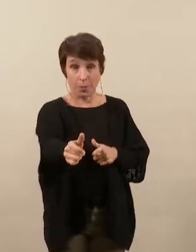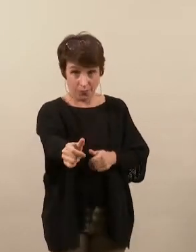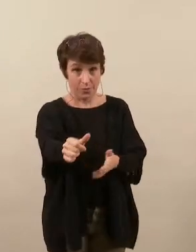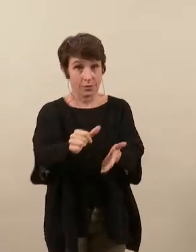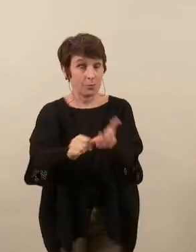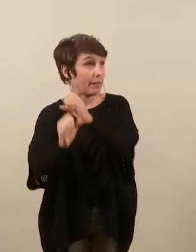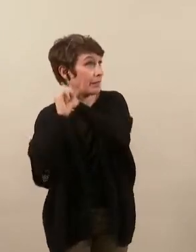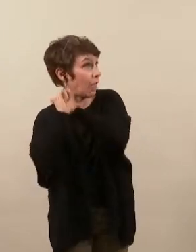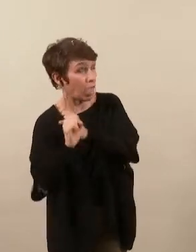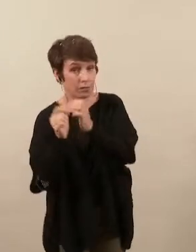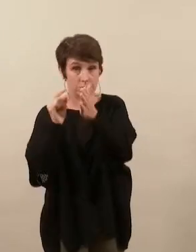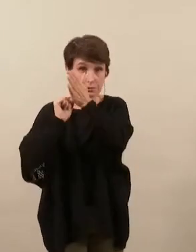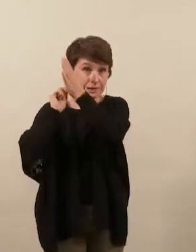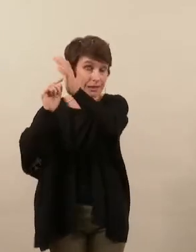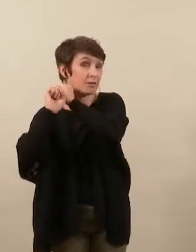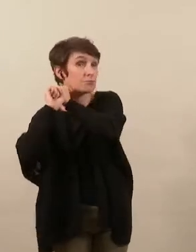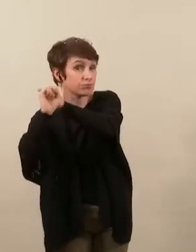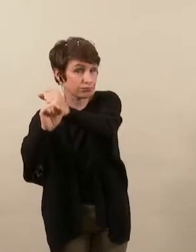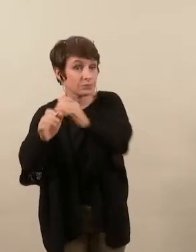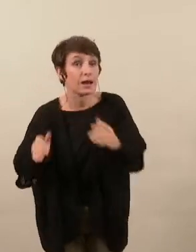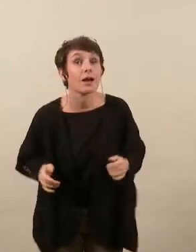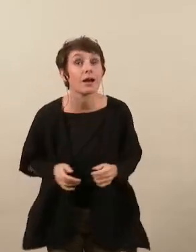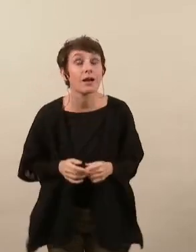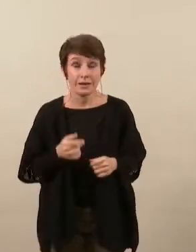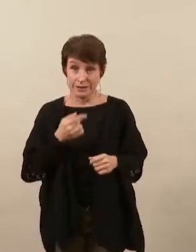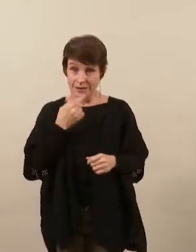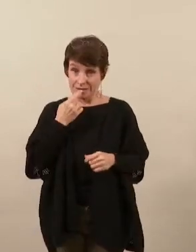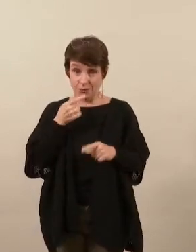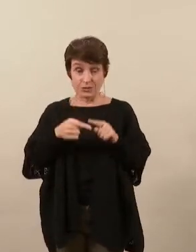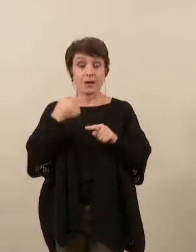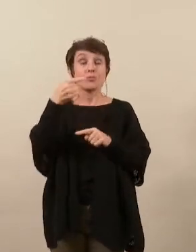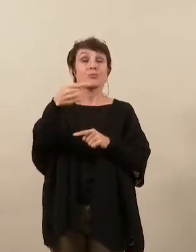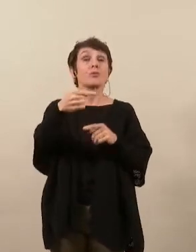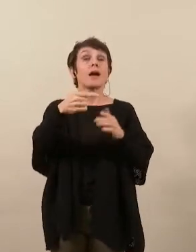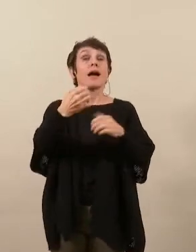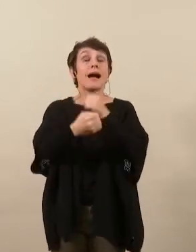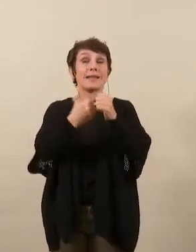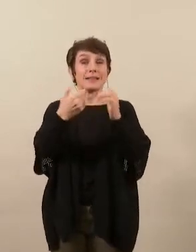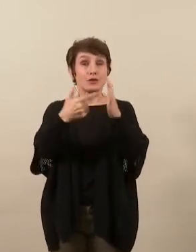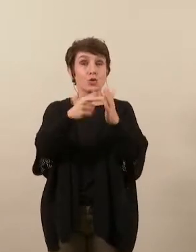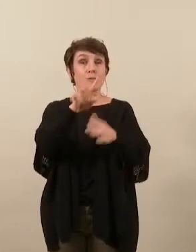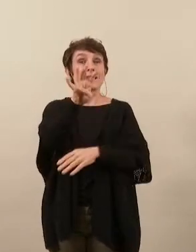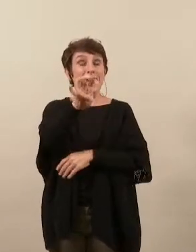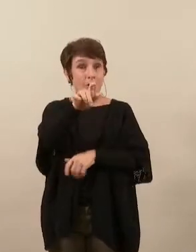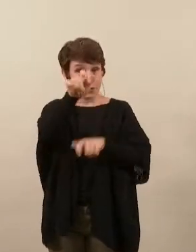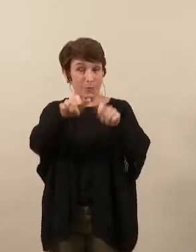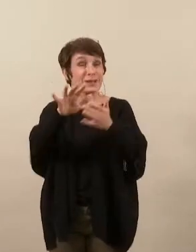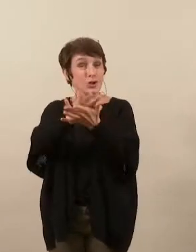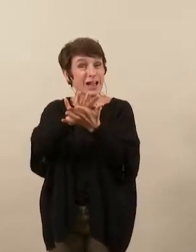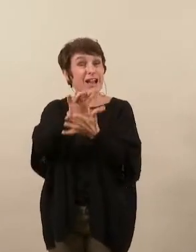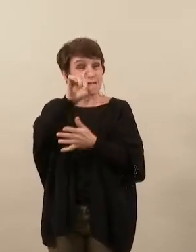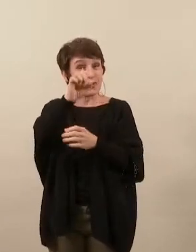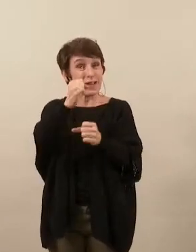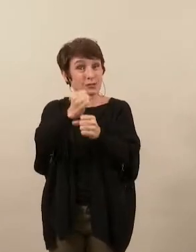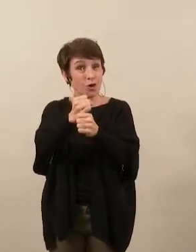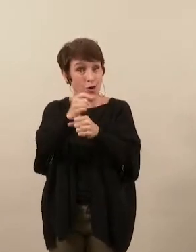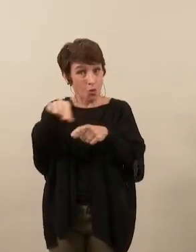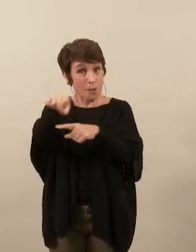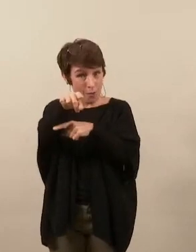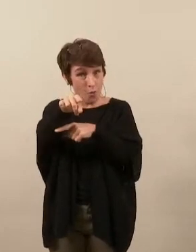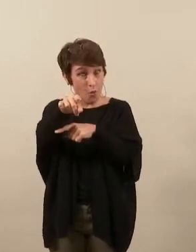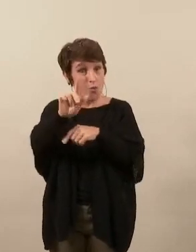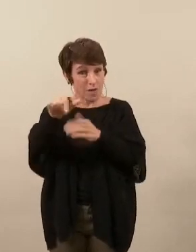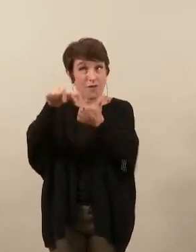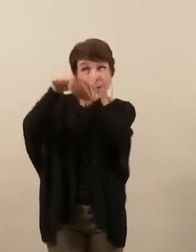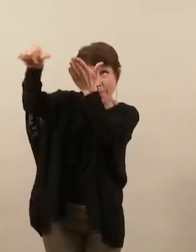les enfants, tout à l'heure, Alain Carignon disait ceux qui auront 20 ans en 2040, c'est eux qui payeront ce que vous nous faites croire